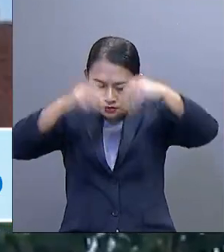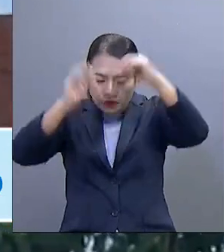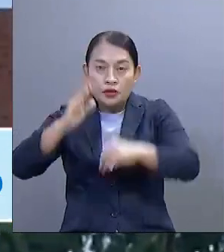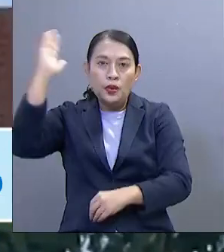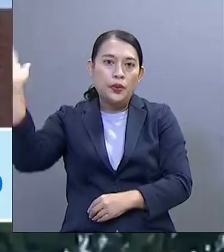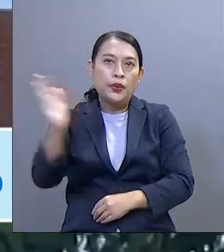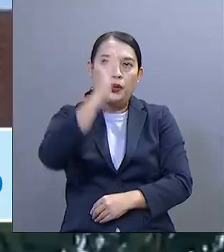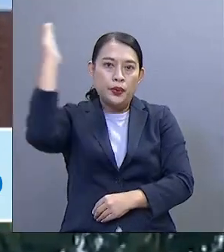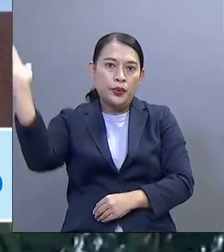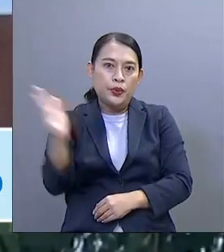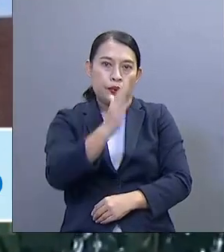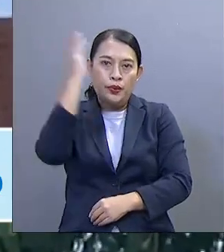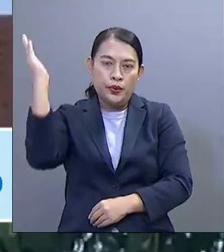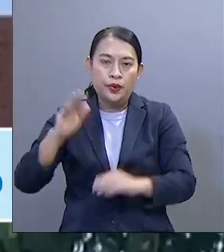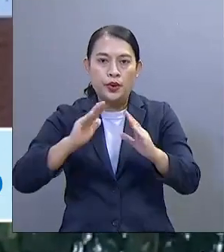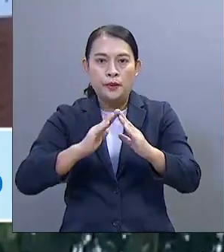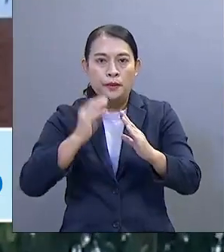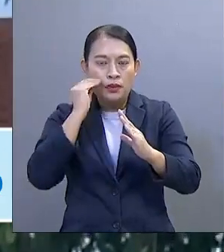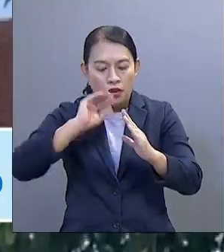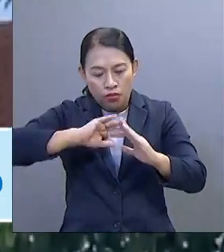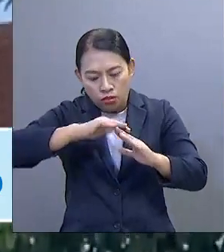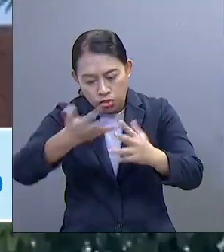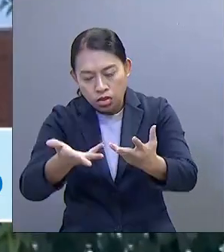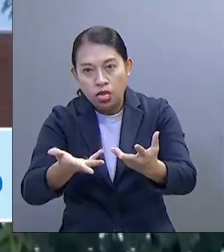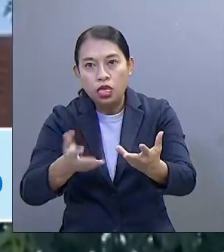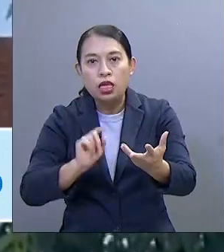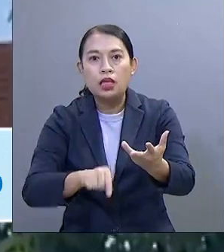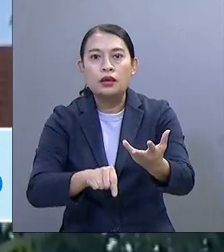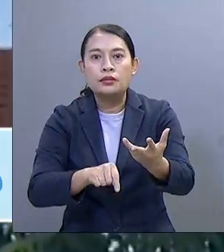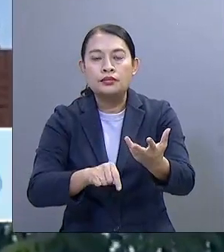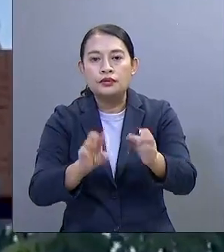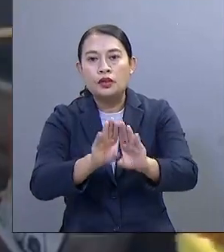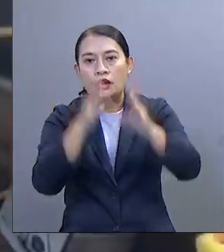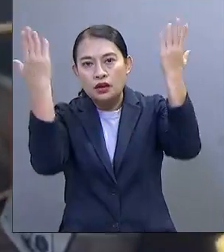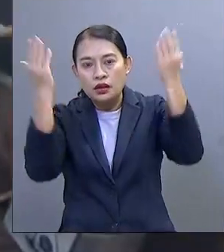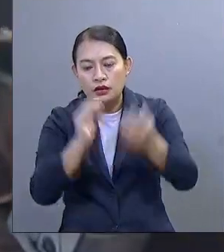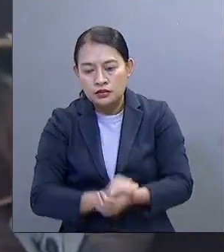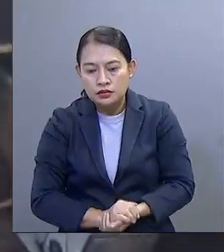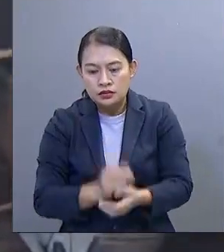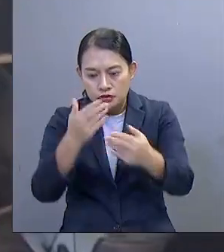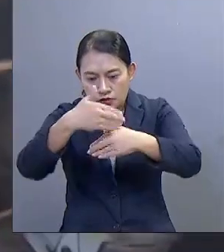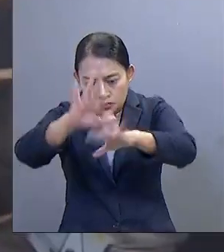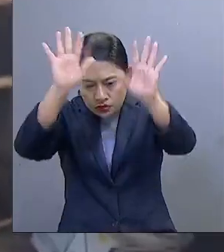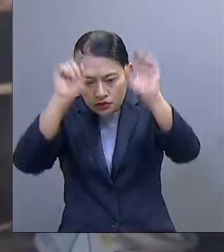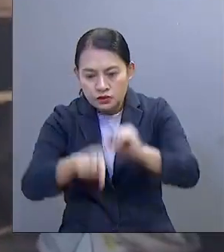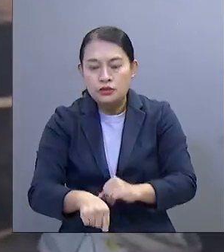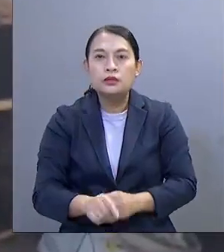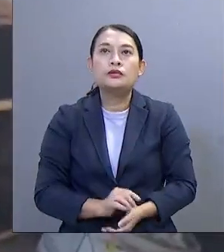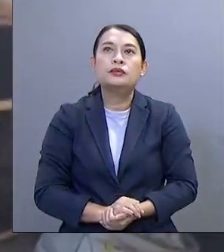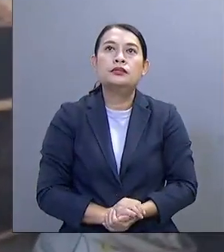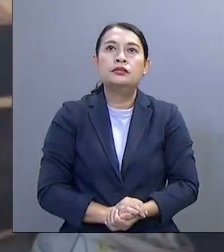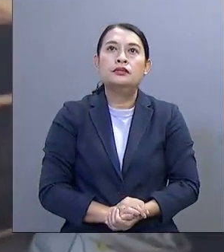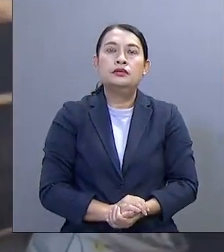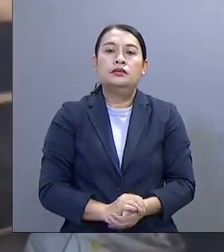ระโคแงเขมาอีกนะคะบ้าน พัง หังคาปลิว ประตูหน่าตาง ทางเสียหายตอนกลางคืน